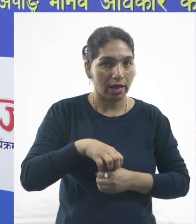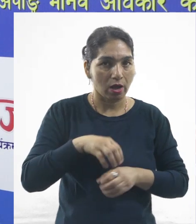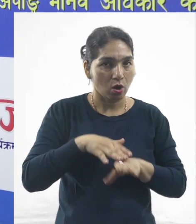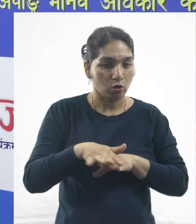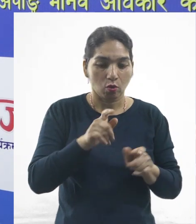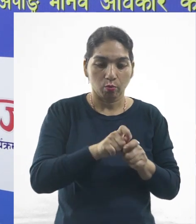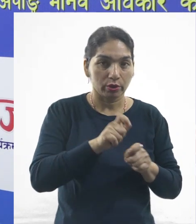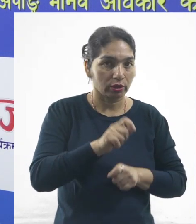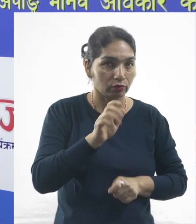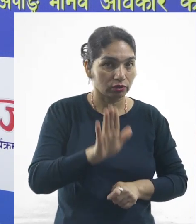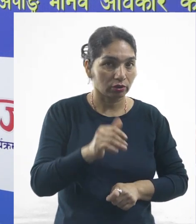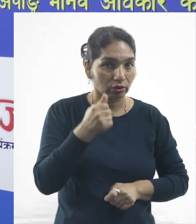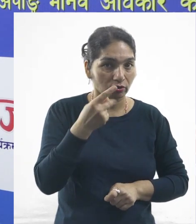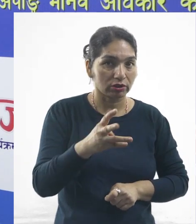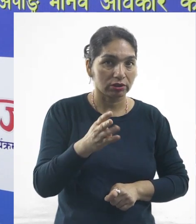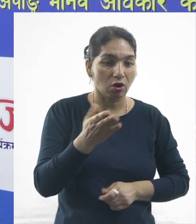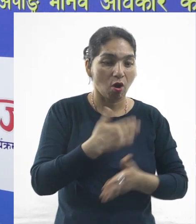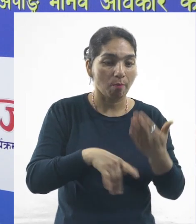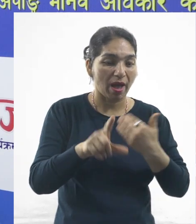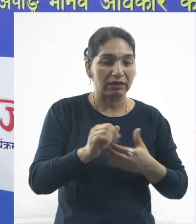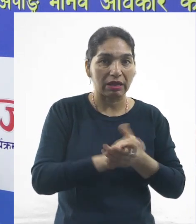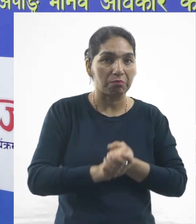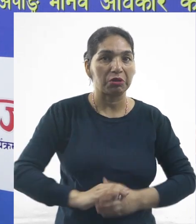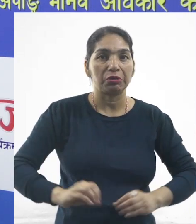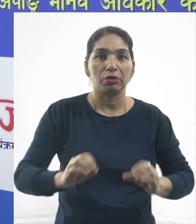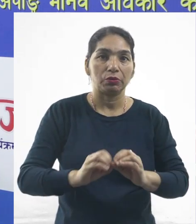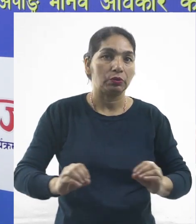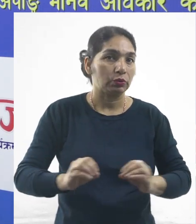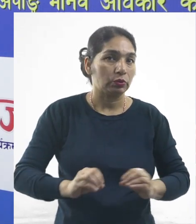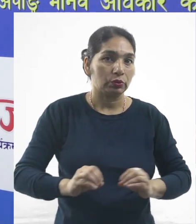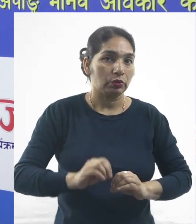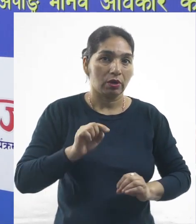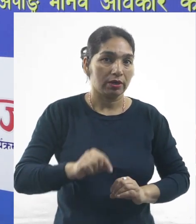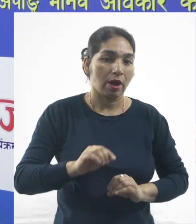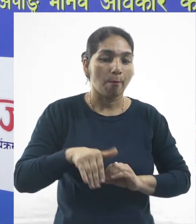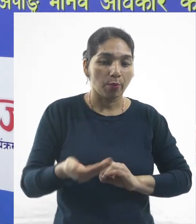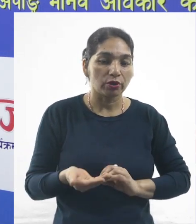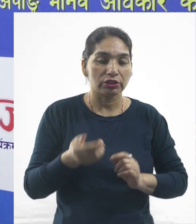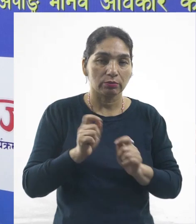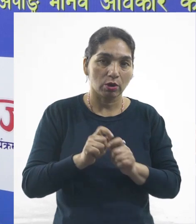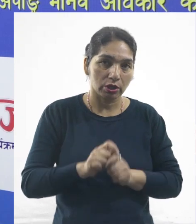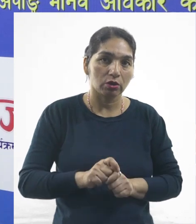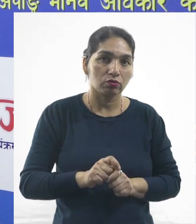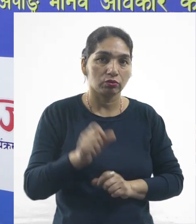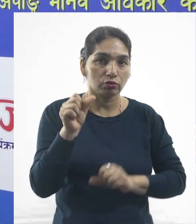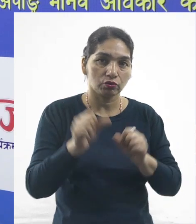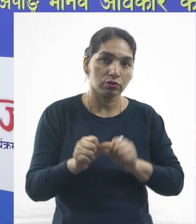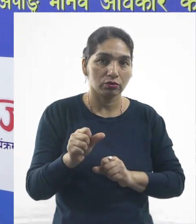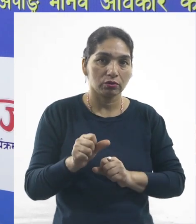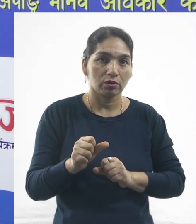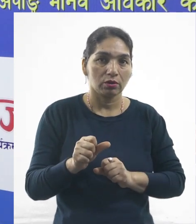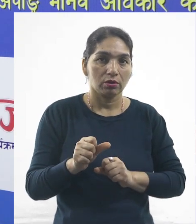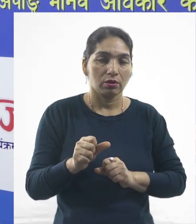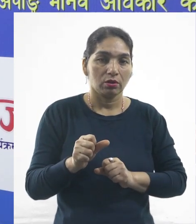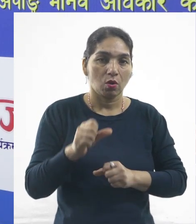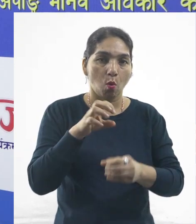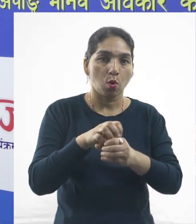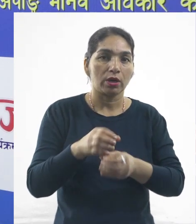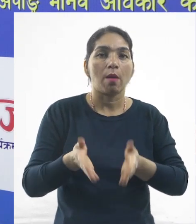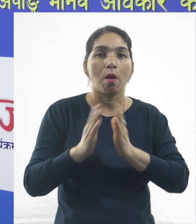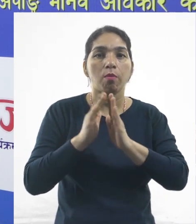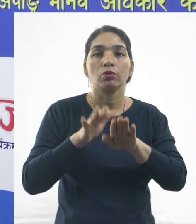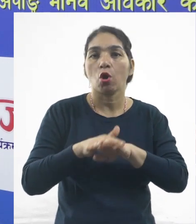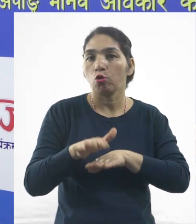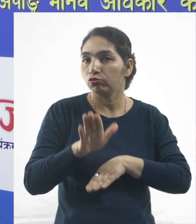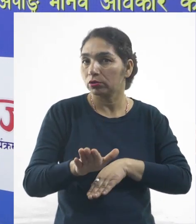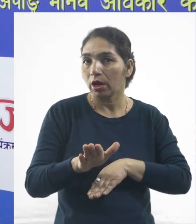बनेको छ तर कति वडामा नि अपाङ्गता मैत्री भएन। हाम्रो जुन अहिले पछि बनेको हाम्रो जुन के अरे वडा भवनहरू छ,